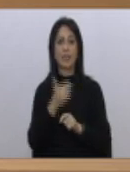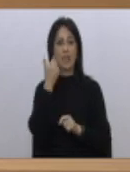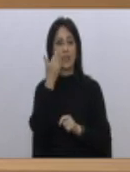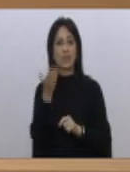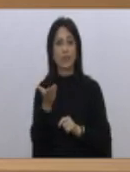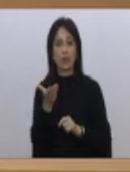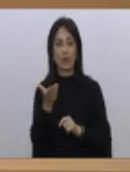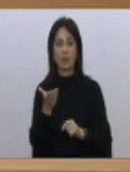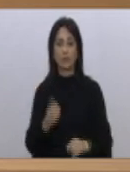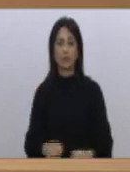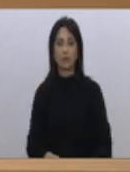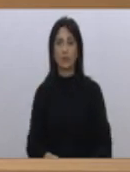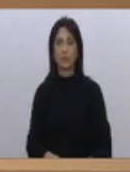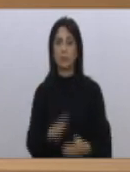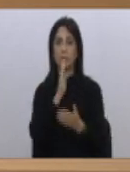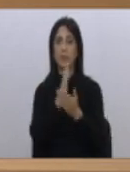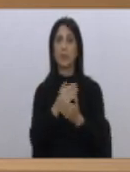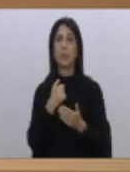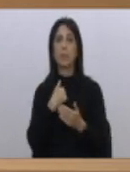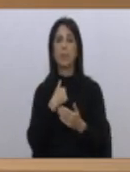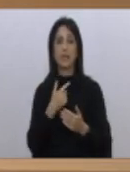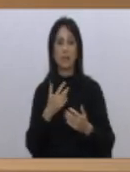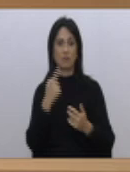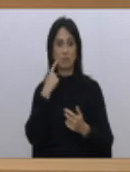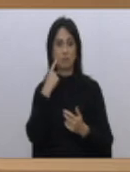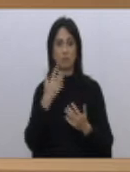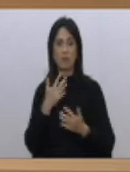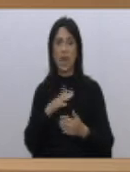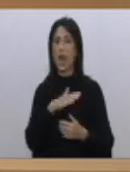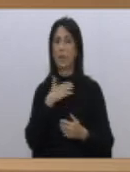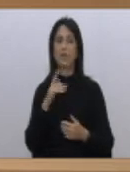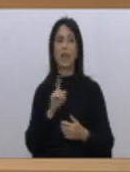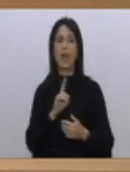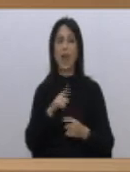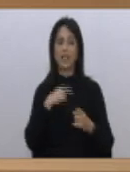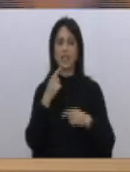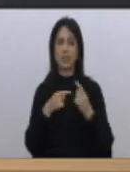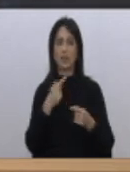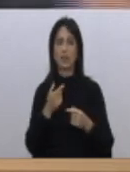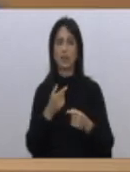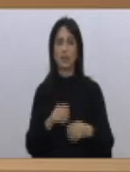სირცხვილი არის რა. პირდაპირ მეც მერიდებოდა და არ მინდოდა რაღაცების თქმა.